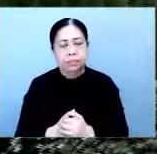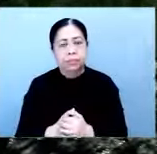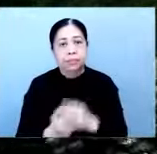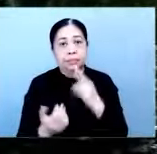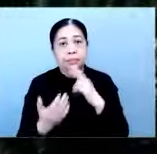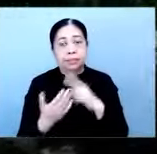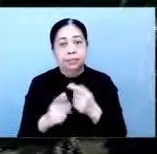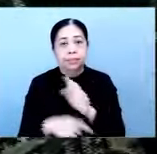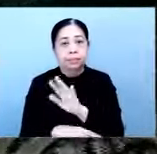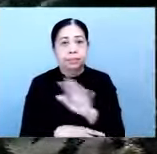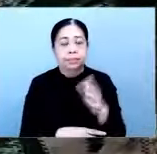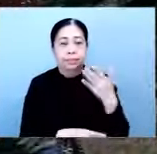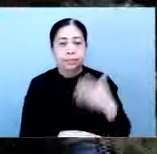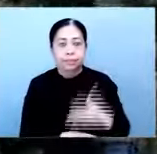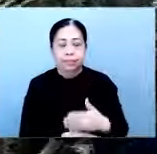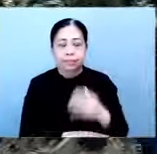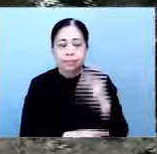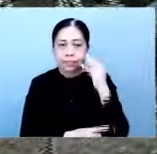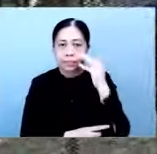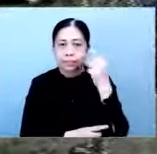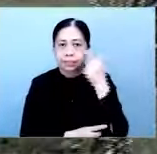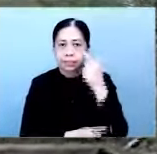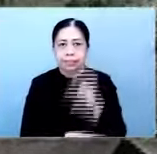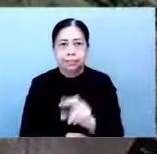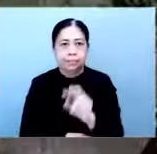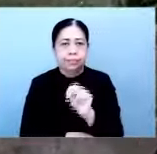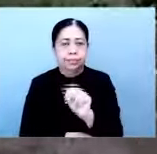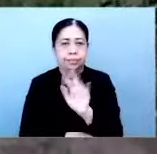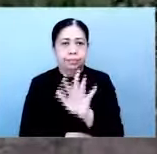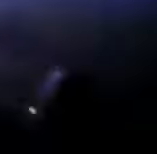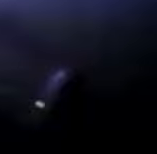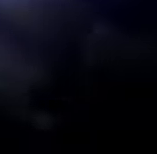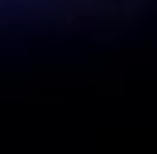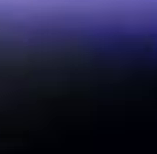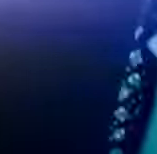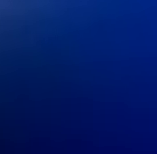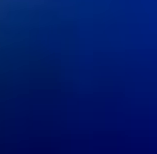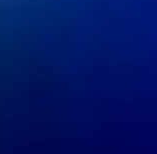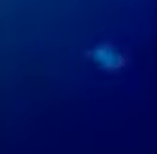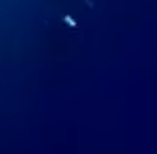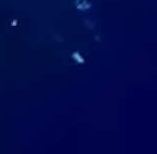Nagbabalita mula sa frontline, Mon Gualvez, News 5.